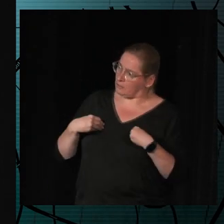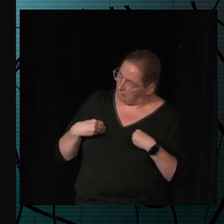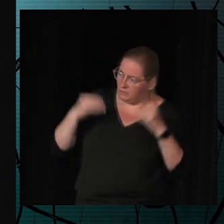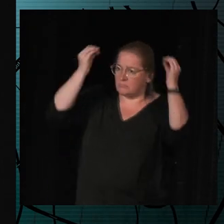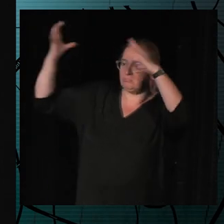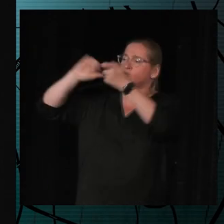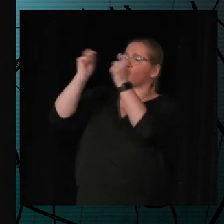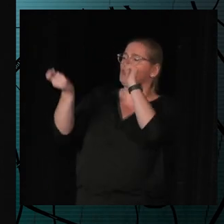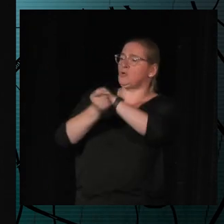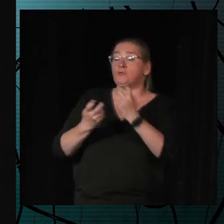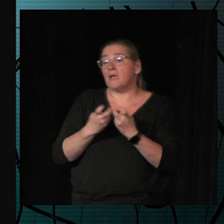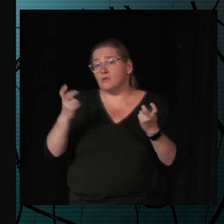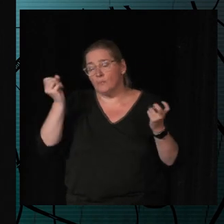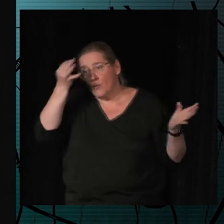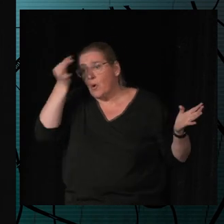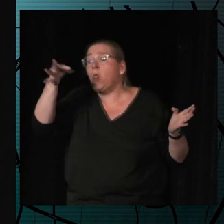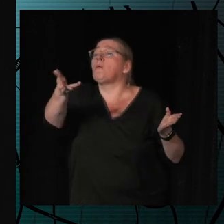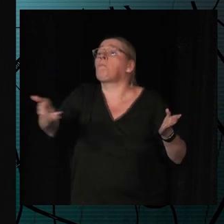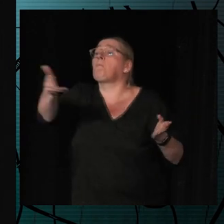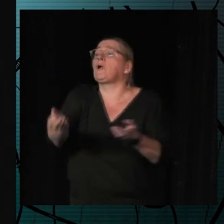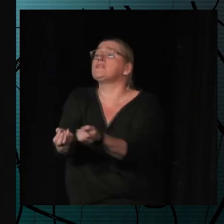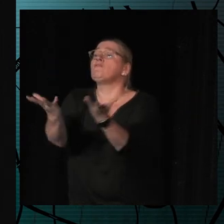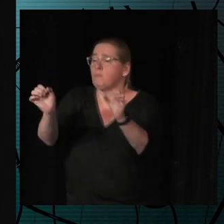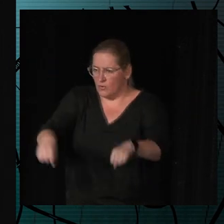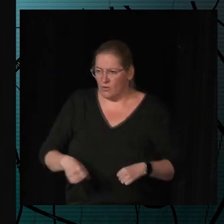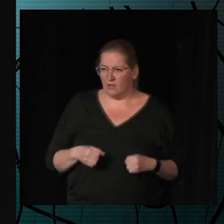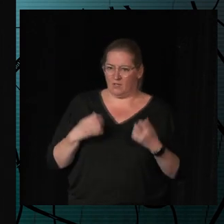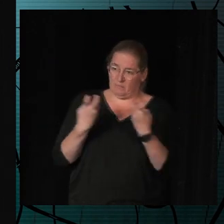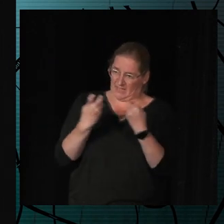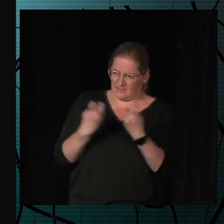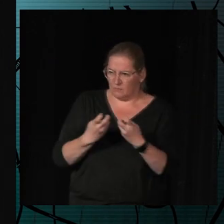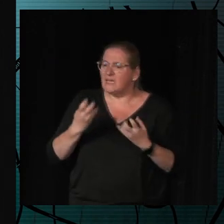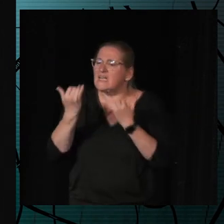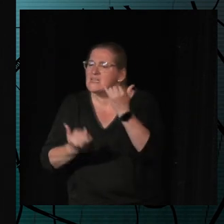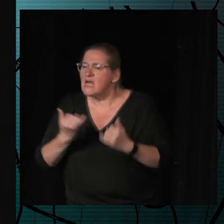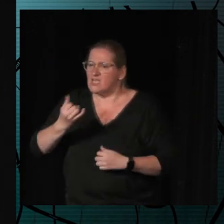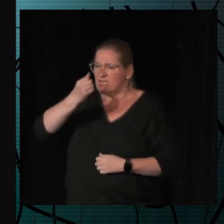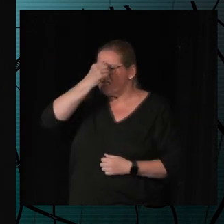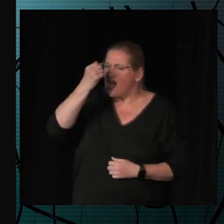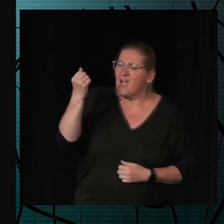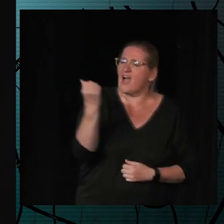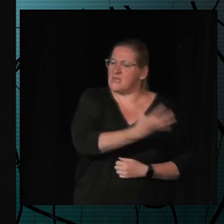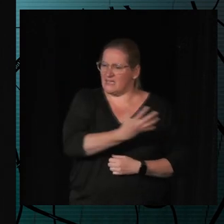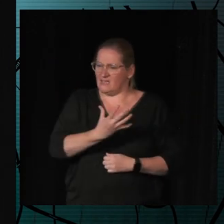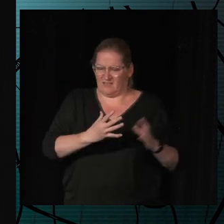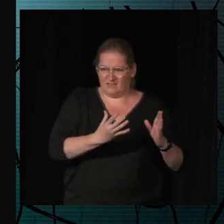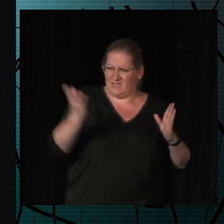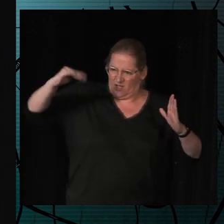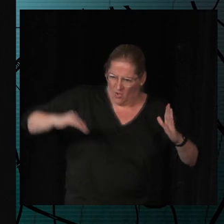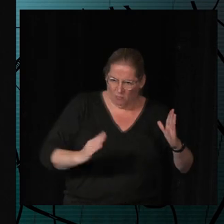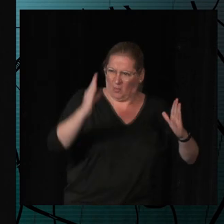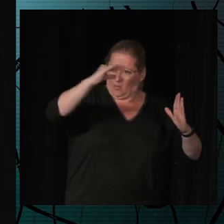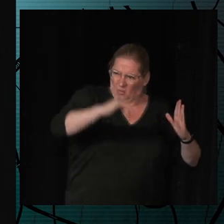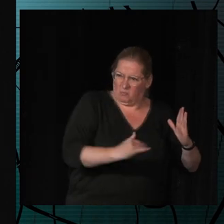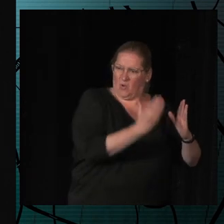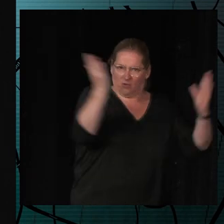sais pas moi je lance ça comme ça qui veut bien le faire mais un jeu d'horreur qui se passerait dans le Grand Canyon ou on serait au au fond du Grand Canyon je pense ça ça